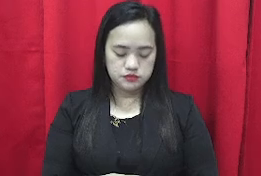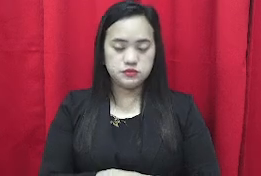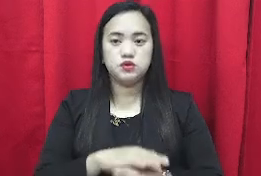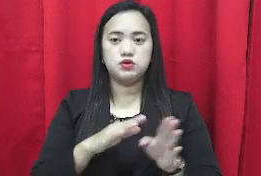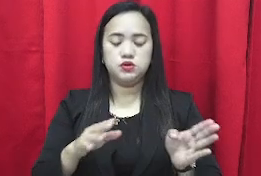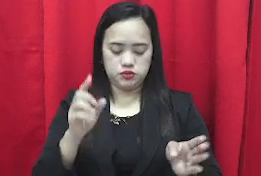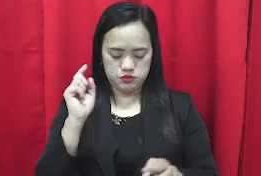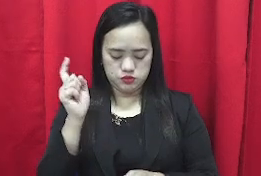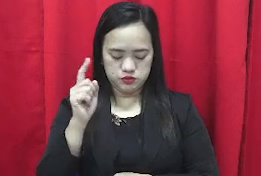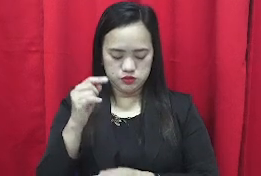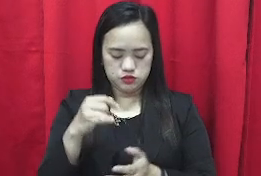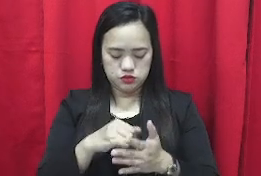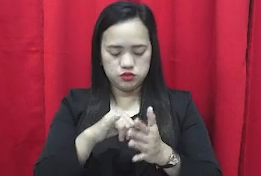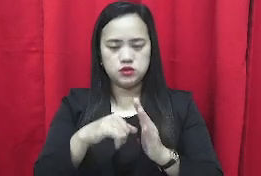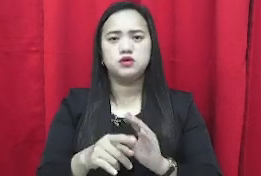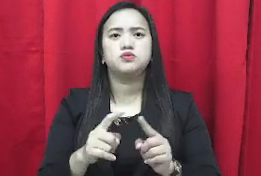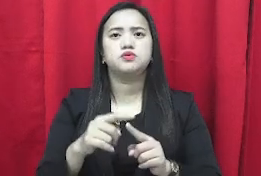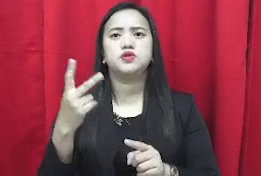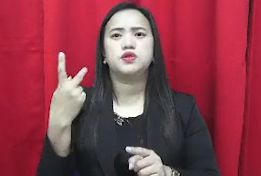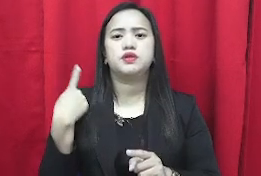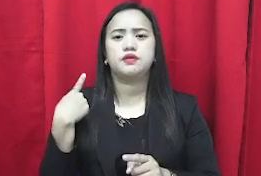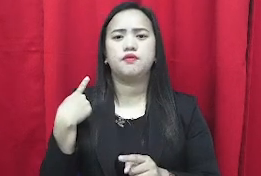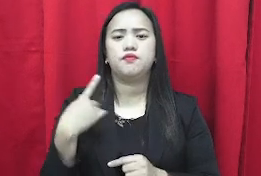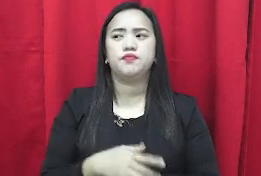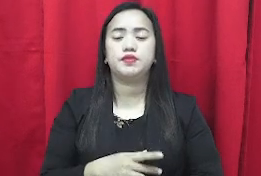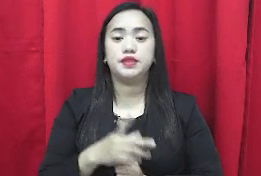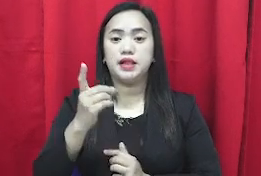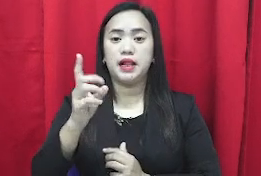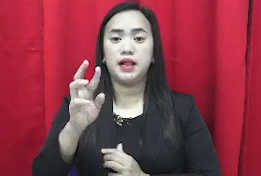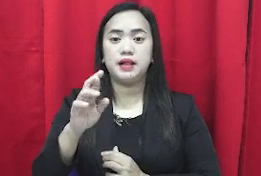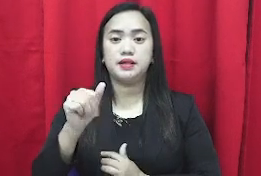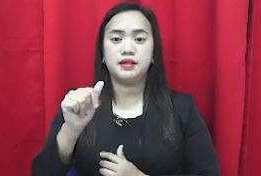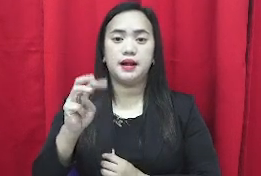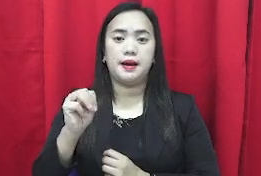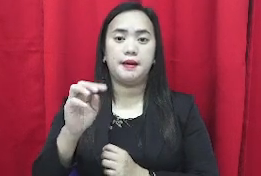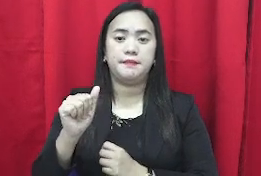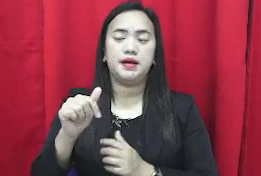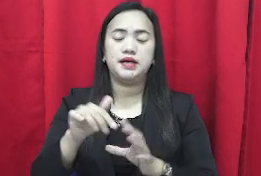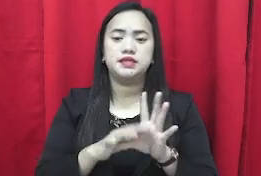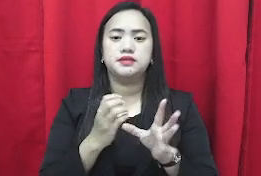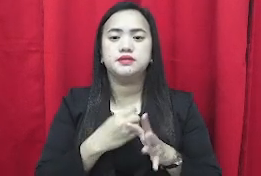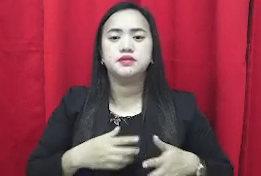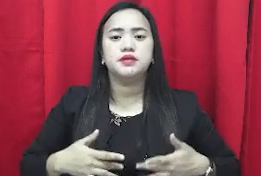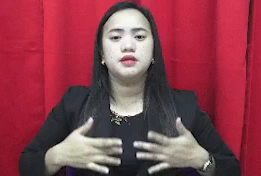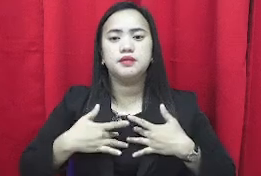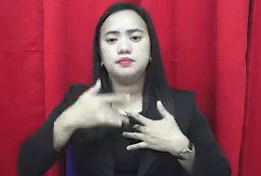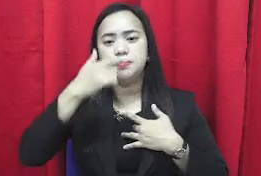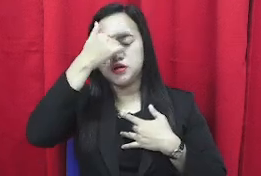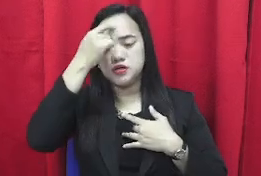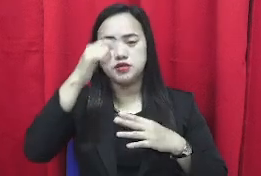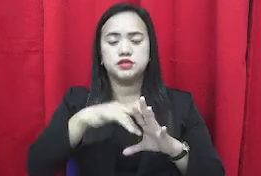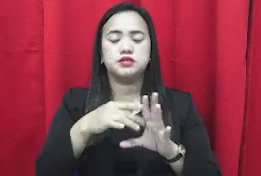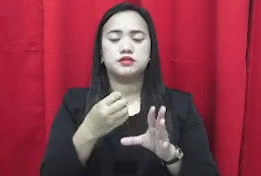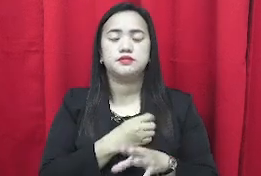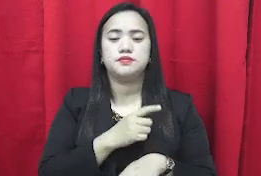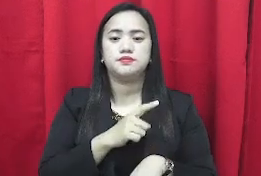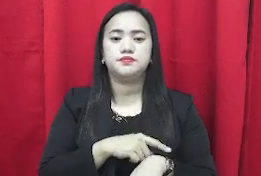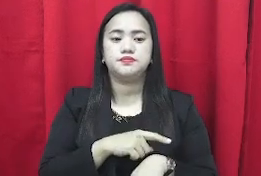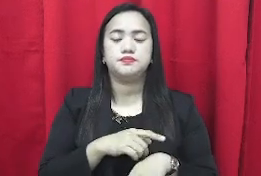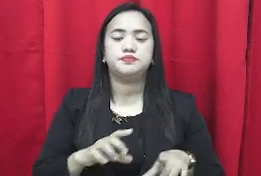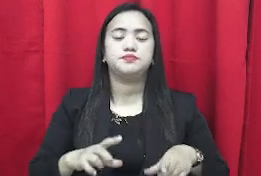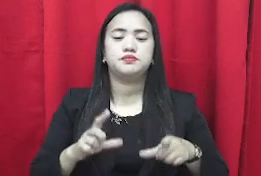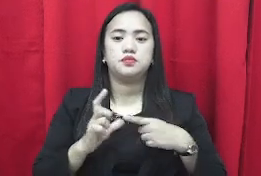para kadramahan y that's right Amen you see because sa buhay po natin ito po y natutunan ko rin sa mga